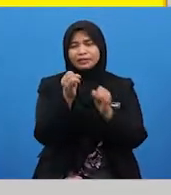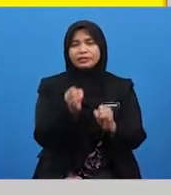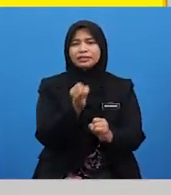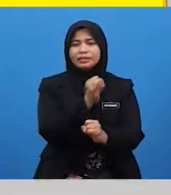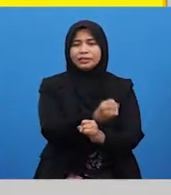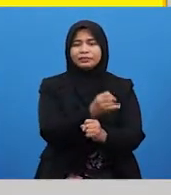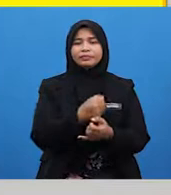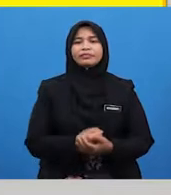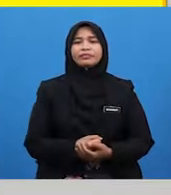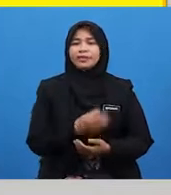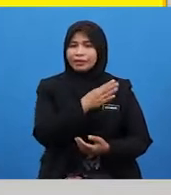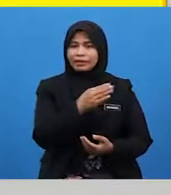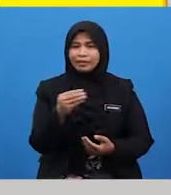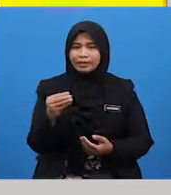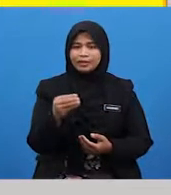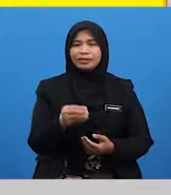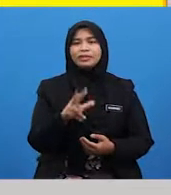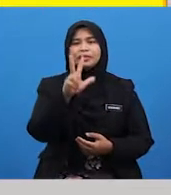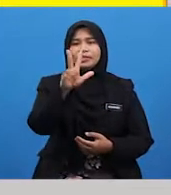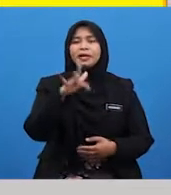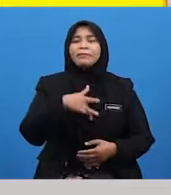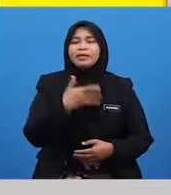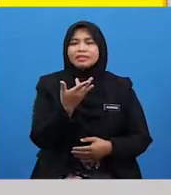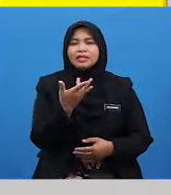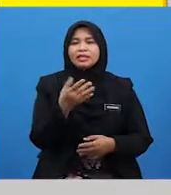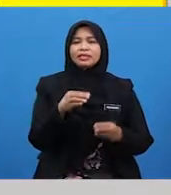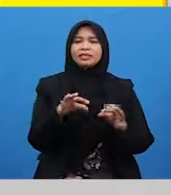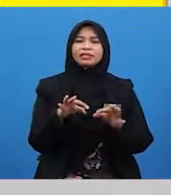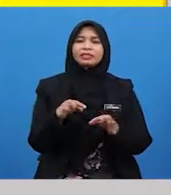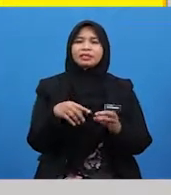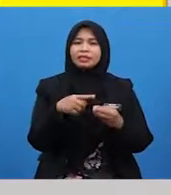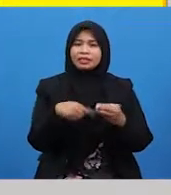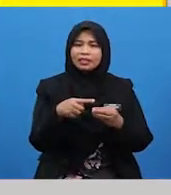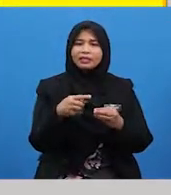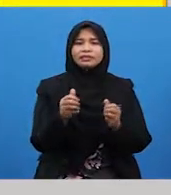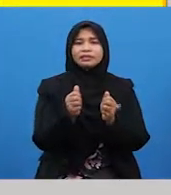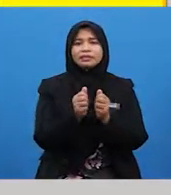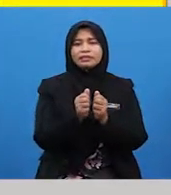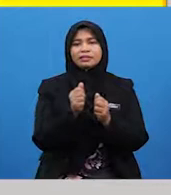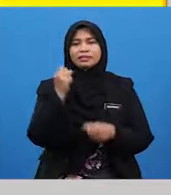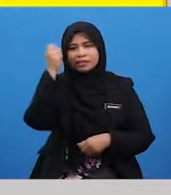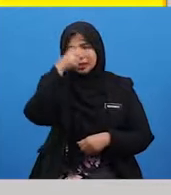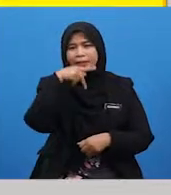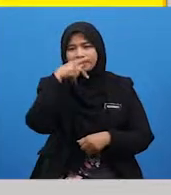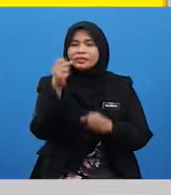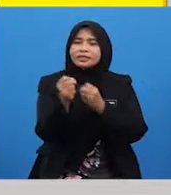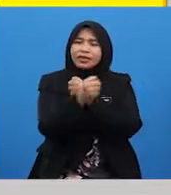jiran dan menyatakan 3 perasaan berkaitan dengan sikap menyayangi